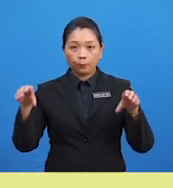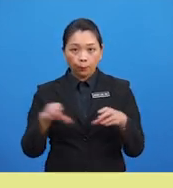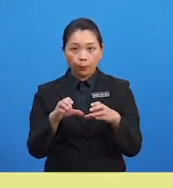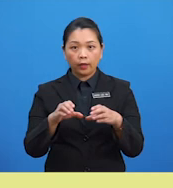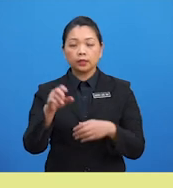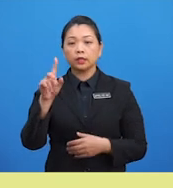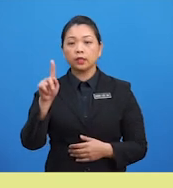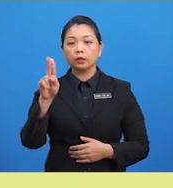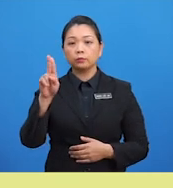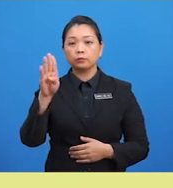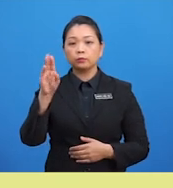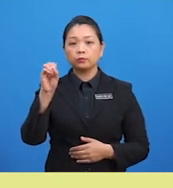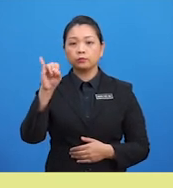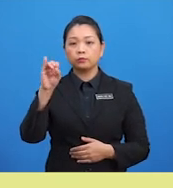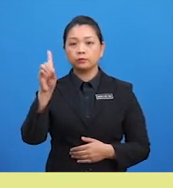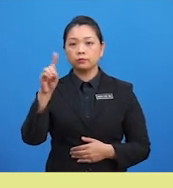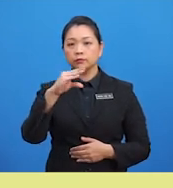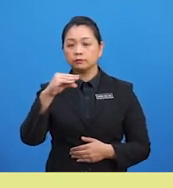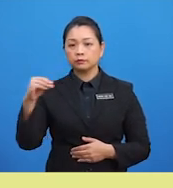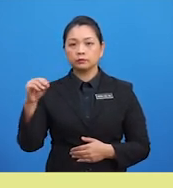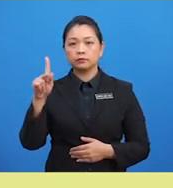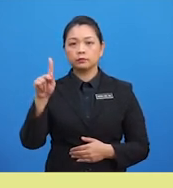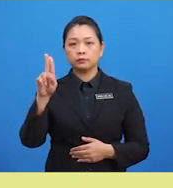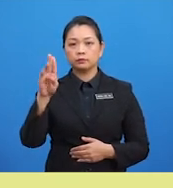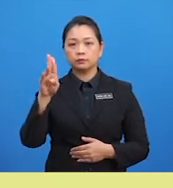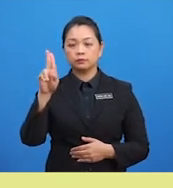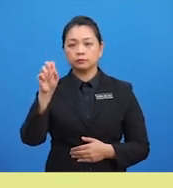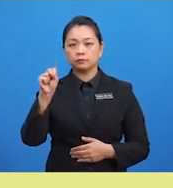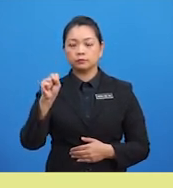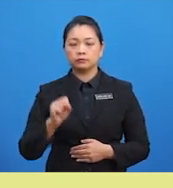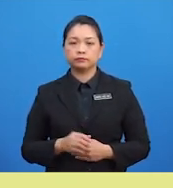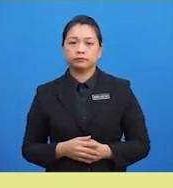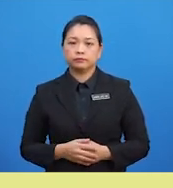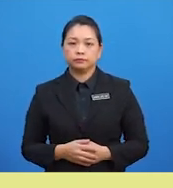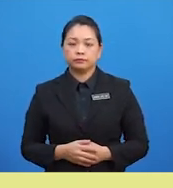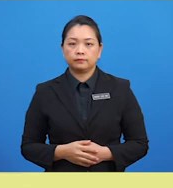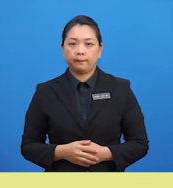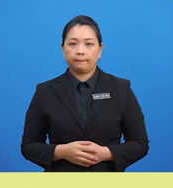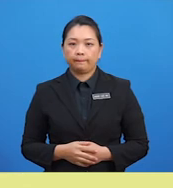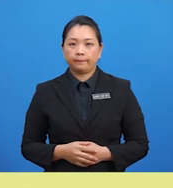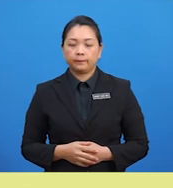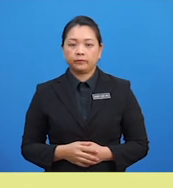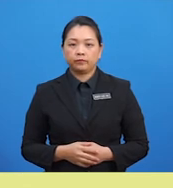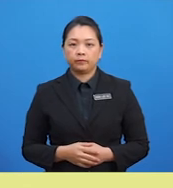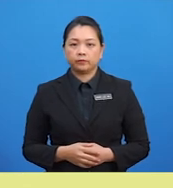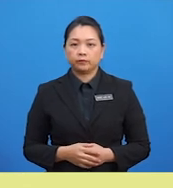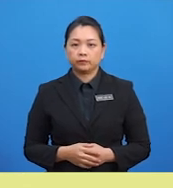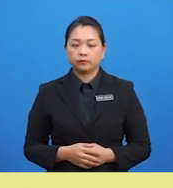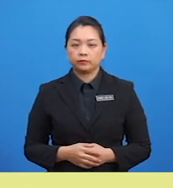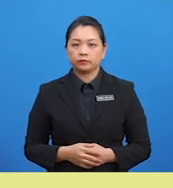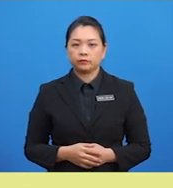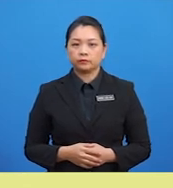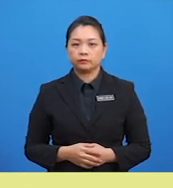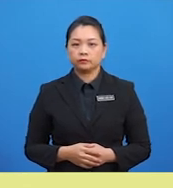dan kubus. Seterusnya, perintah asas bagi tujuan